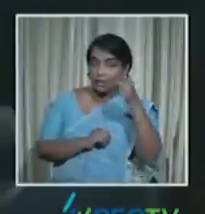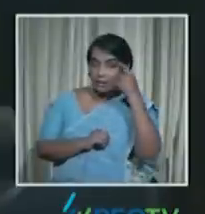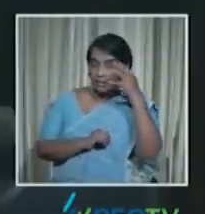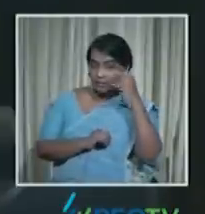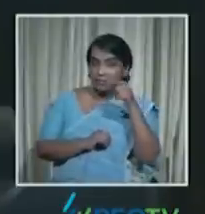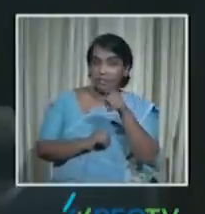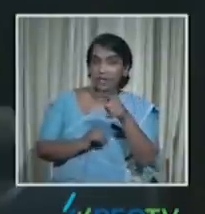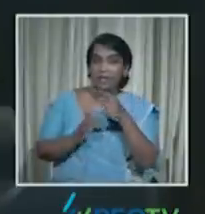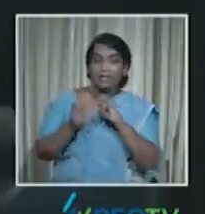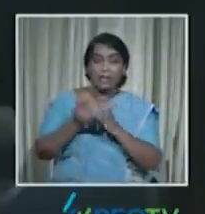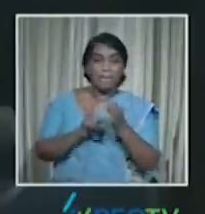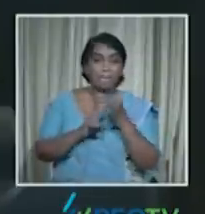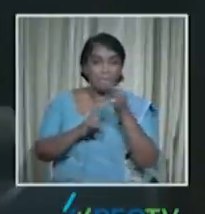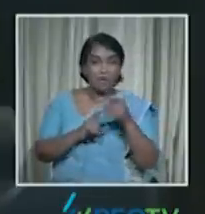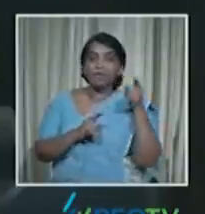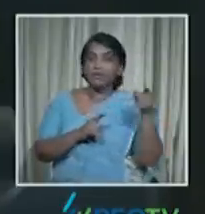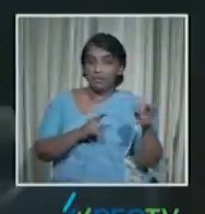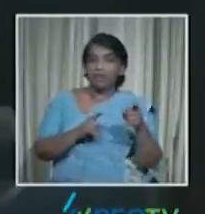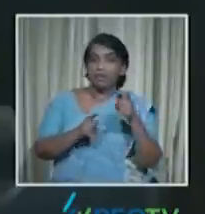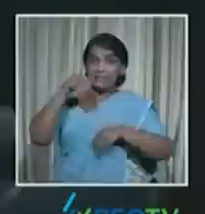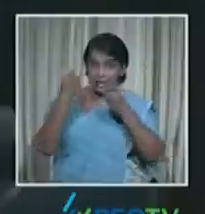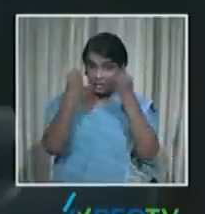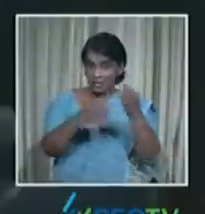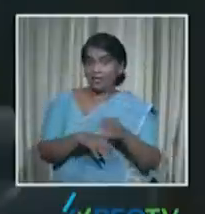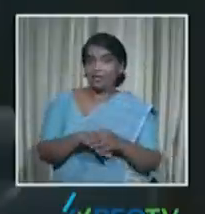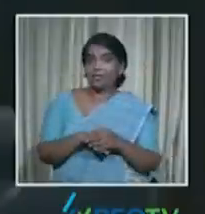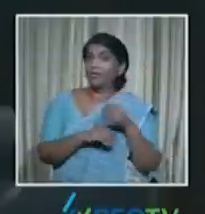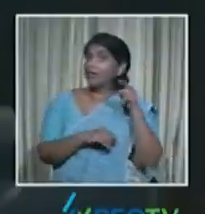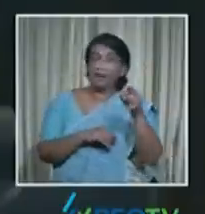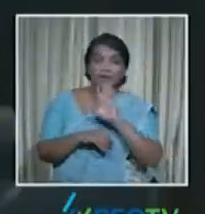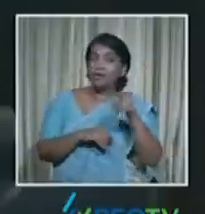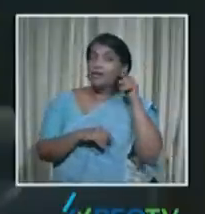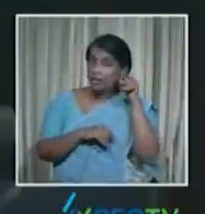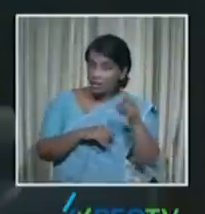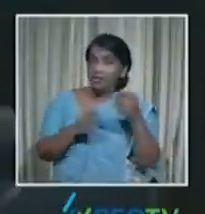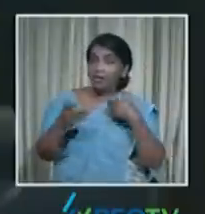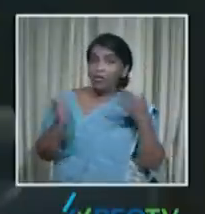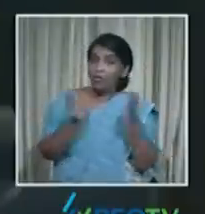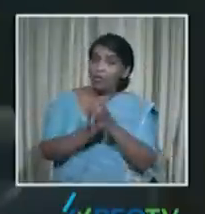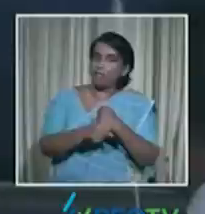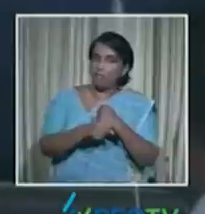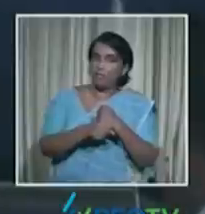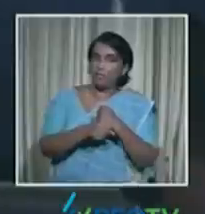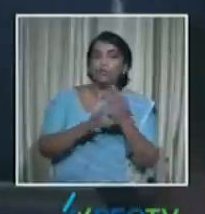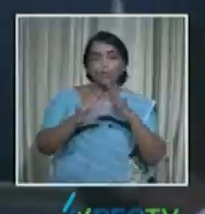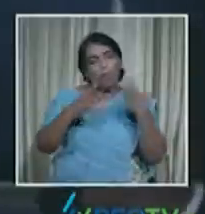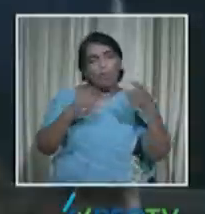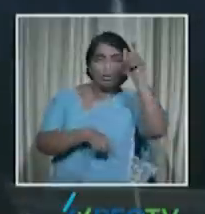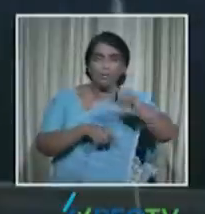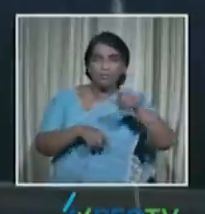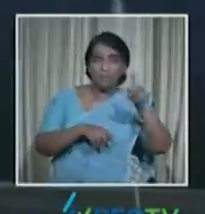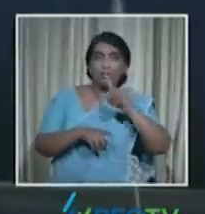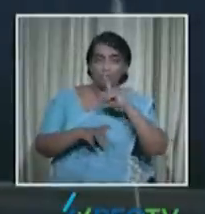ඉන්නේ සජිත් ප්‍රේමදාස මහත්තයා සහ තමුන්නාසලට මිනිස්සු ඡන්ද දෙන්න ඉන්නවා කියලා ඒක නෙවෙයි තමුන්නාසලයි අපි ඔක්කොම ගහන ගහිල්ලක් ගහන්නේ ඕනම කෙනෙක් කියන්න